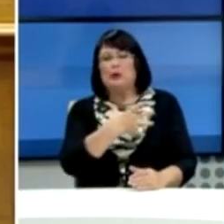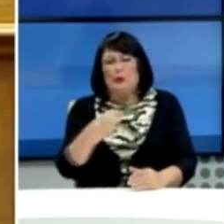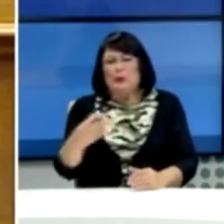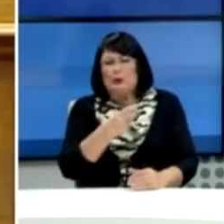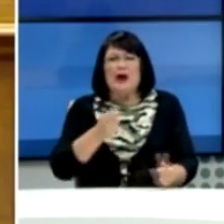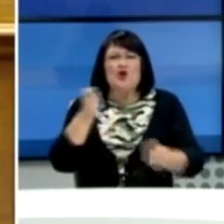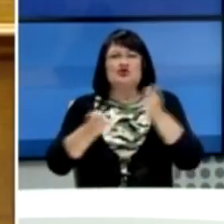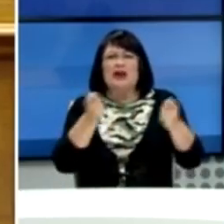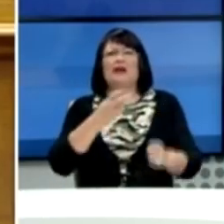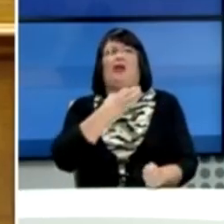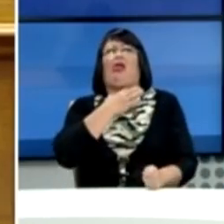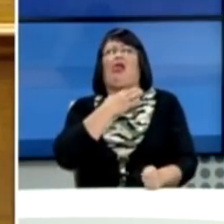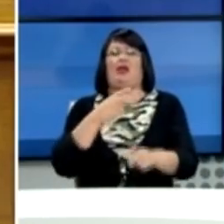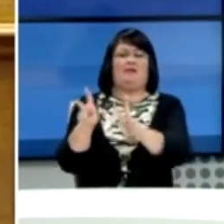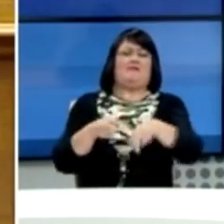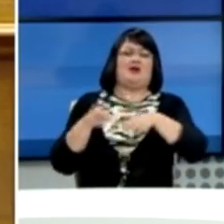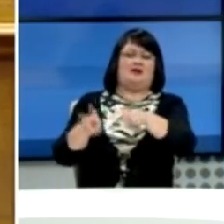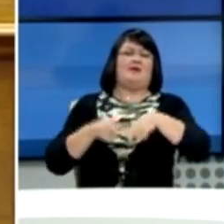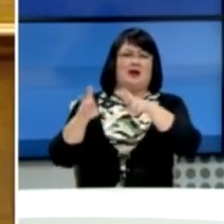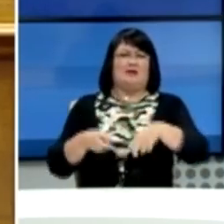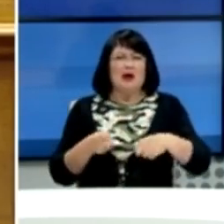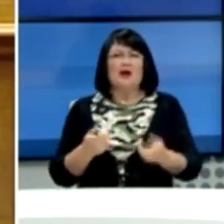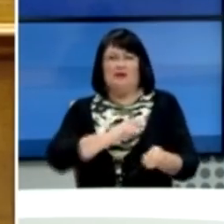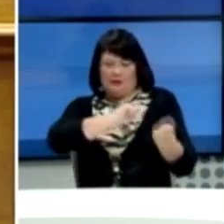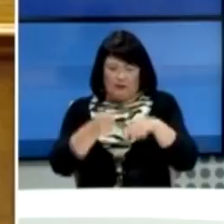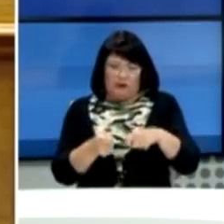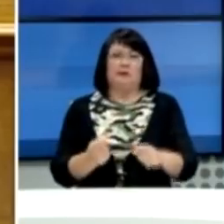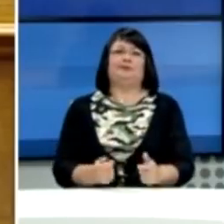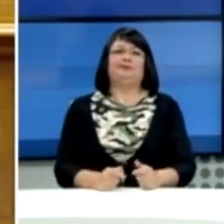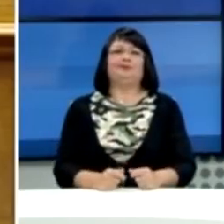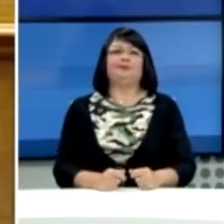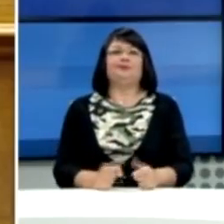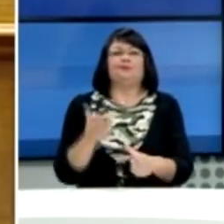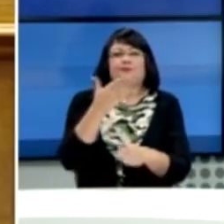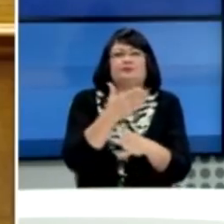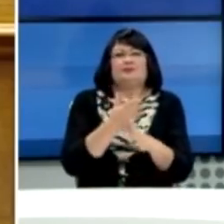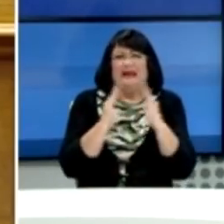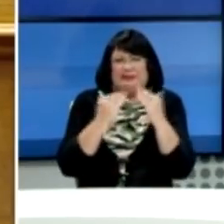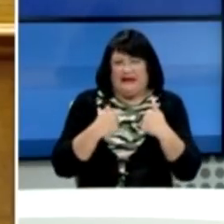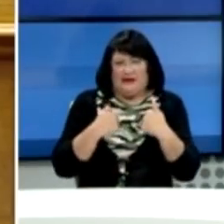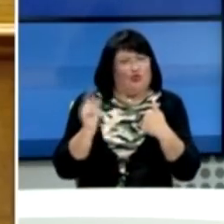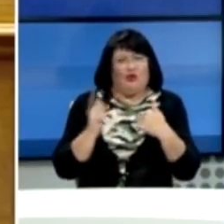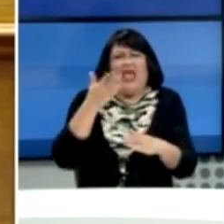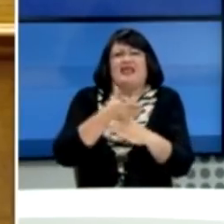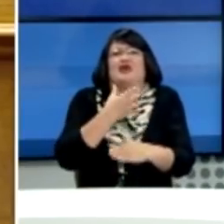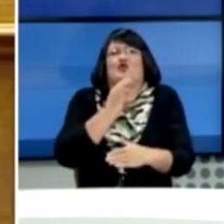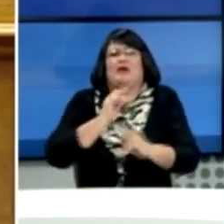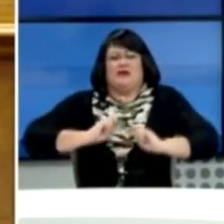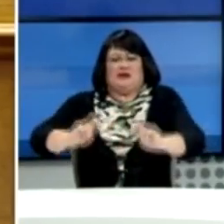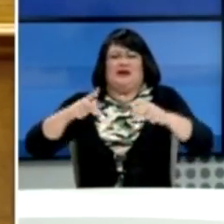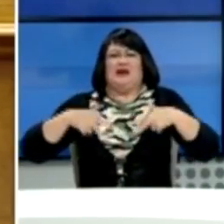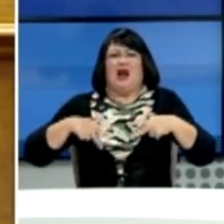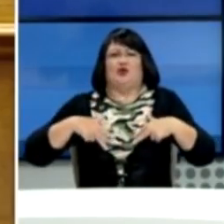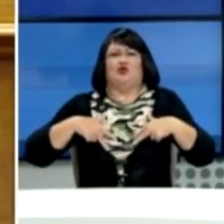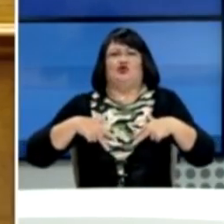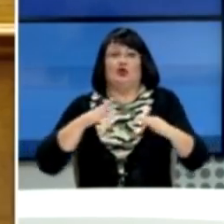των υπερχρεωμένων, μετατρέποντάς τους ακόμα και σε ενοικιαστές στα σπίτια τους, για να θωρακιστούν